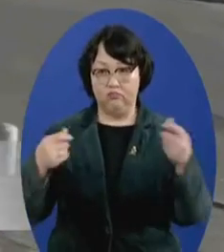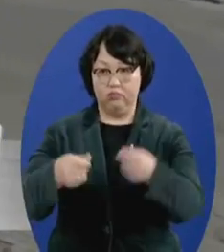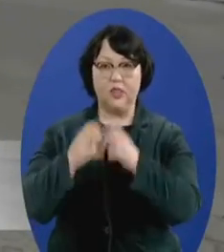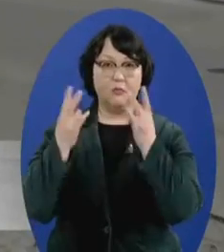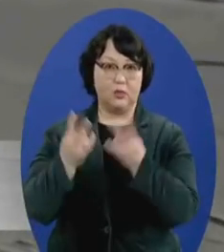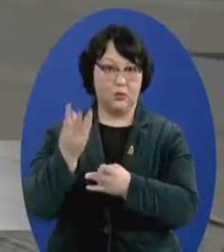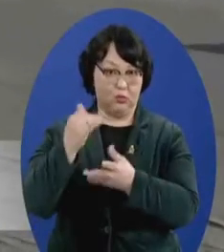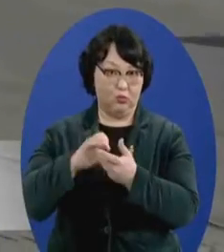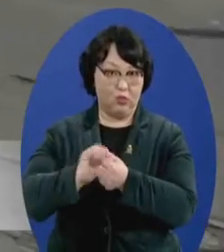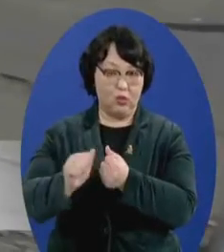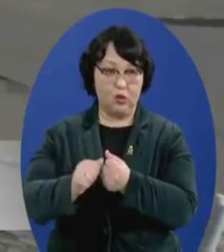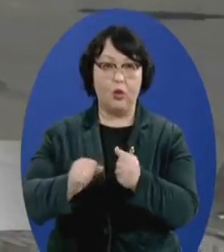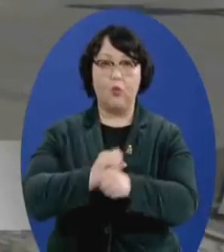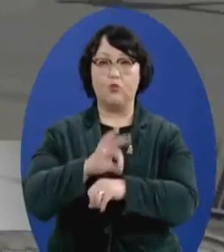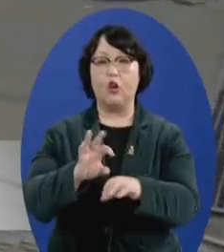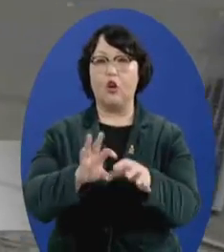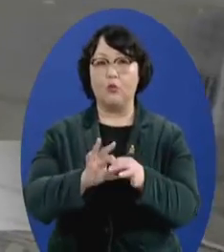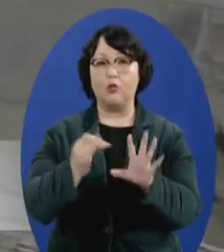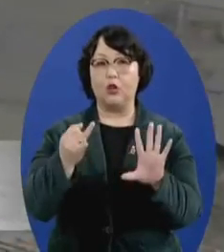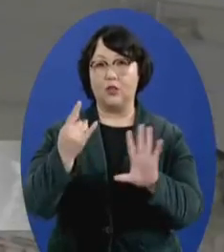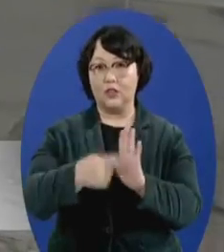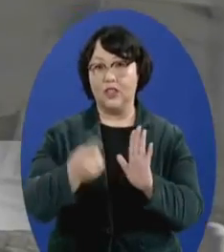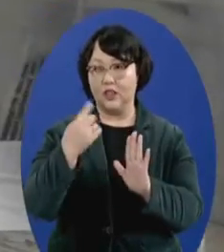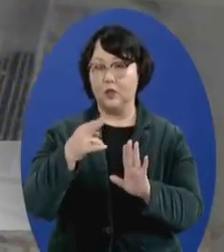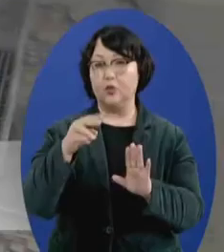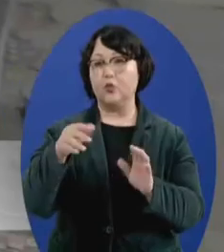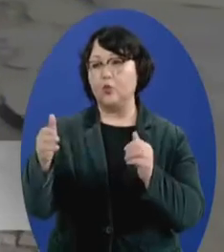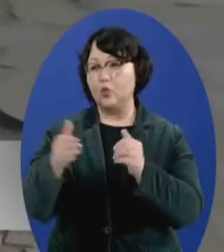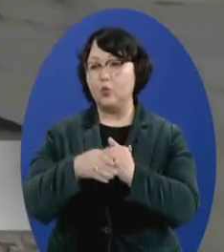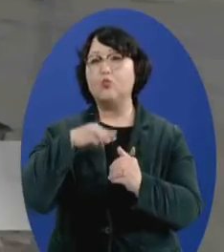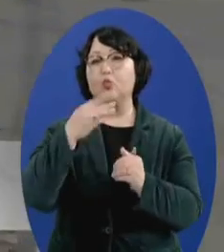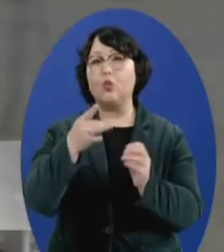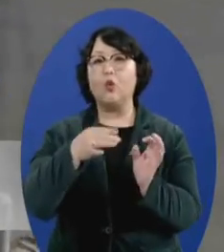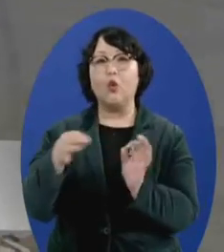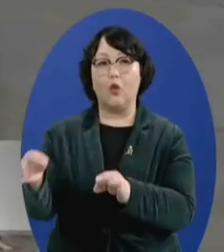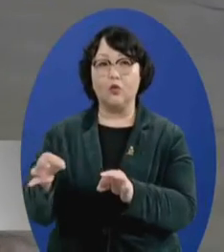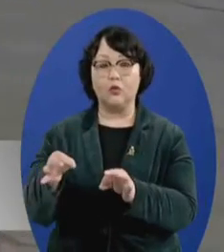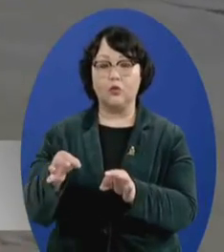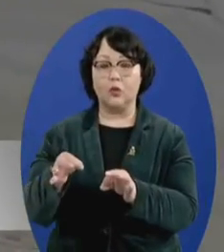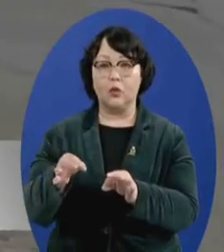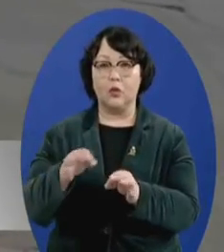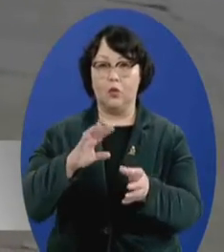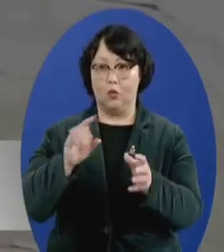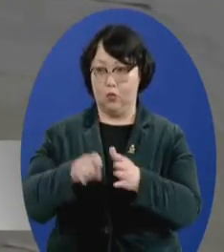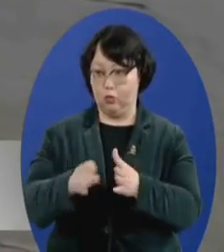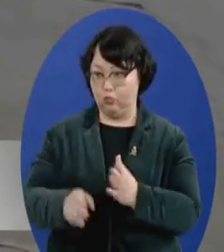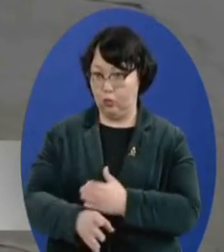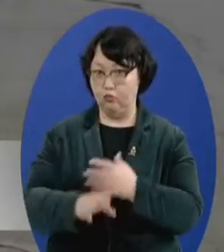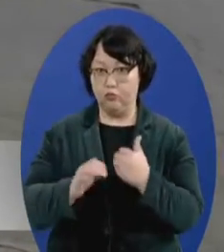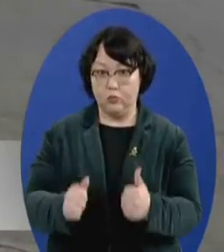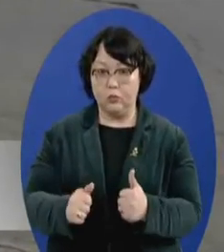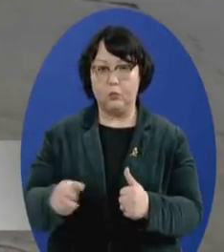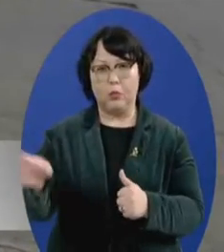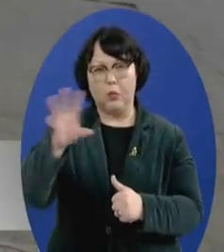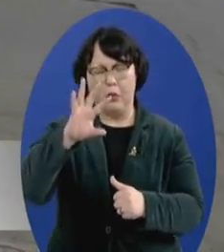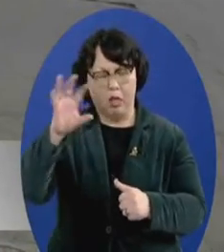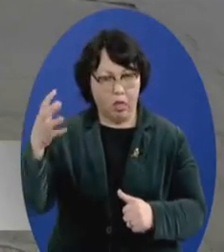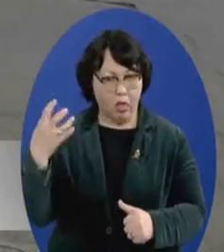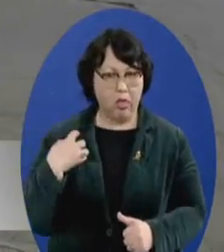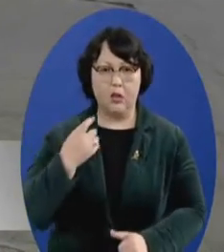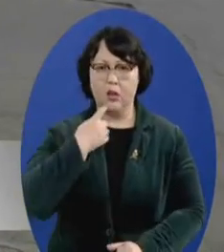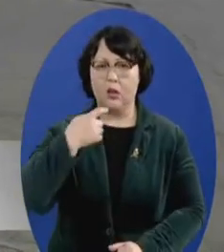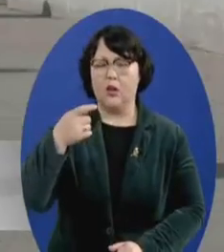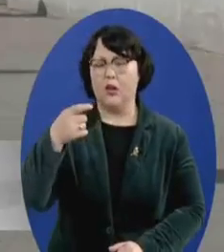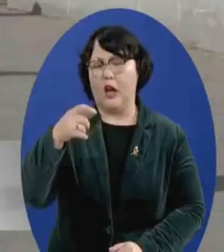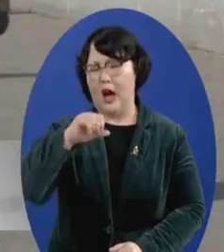улмаас 7-р сарын 1-ний хүртэл төр хойшлуулсан. Гэхдээ хөнгөлтийн хугацаа дуусахад ажил олгогч болон нийгмийн даатгалын шимтгэл төлдөг бүх хүнд асуудал хүндээр